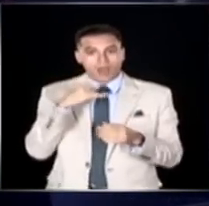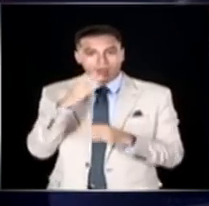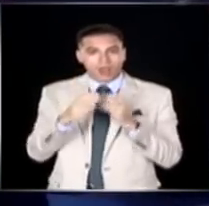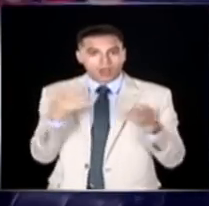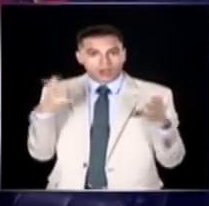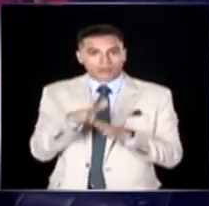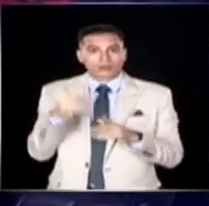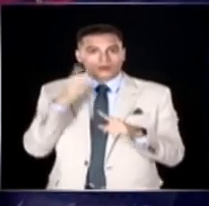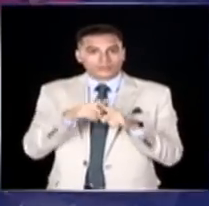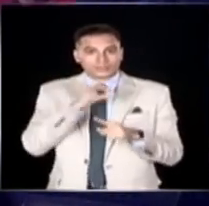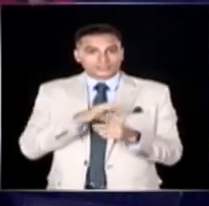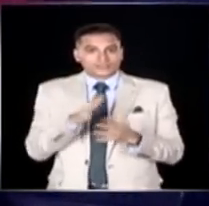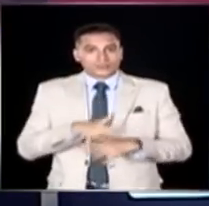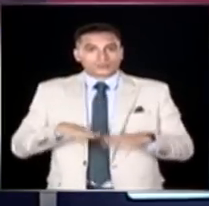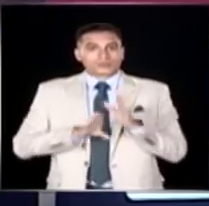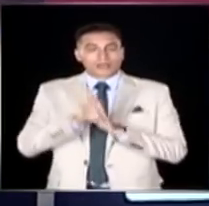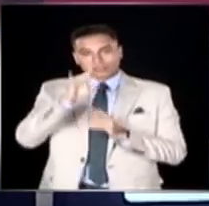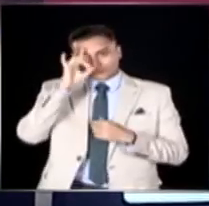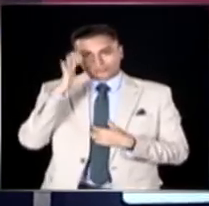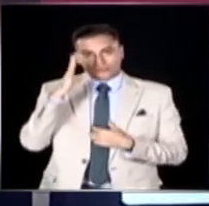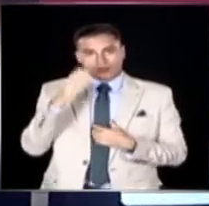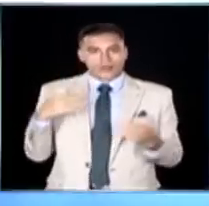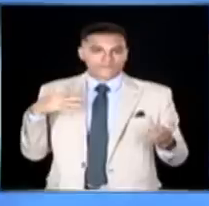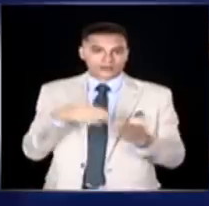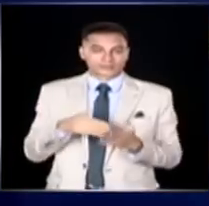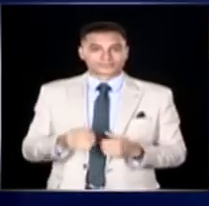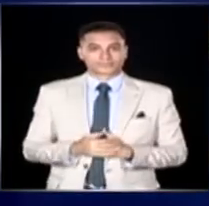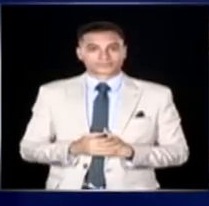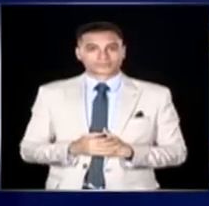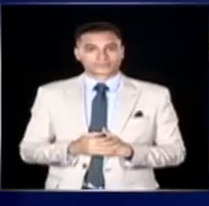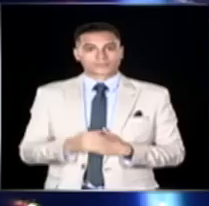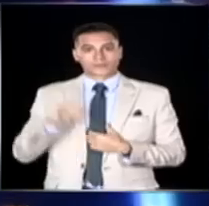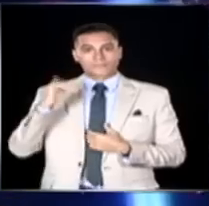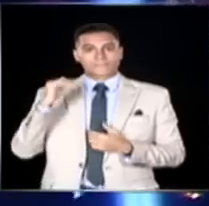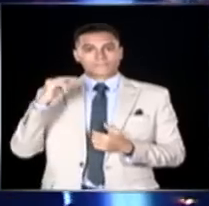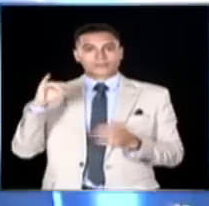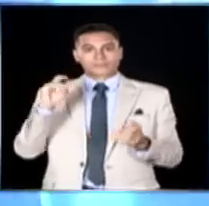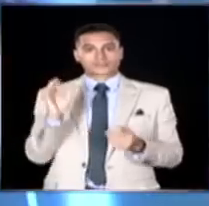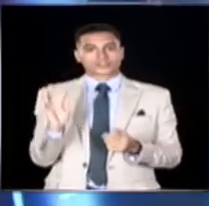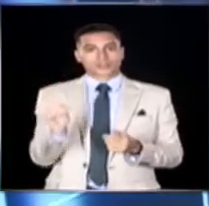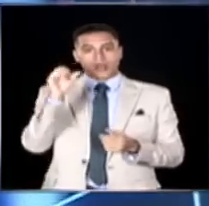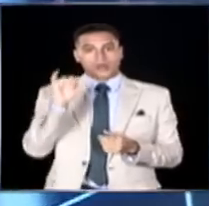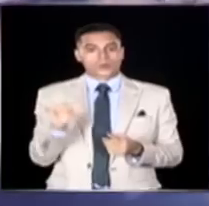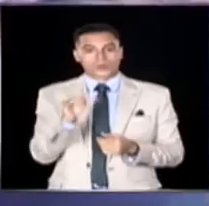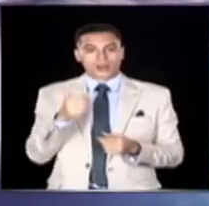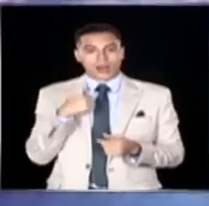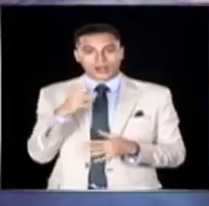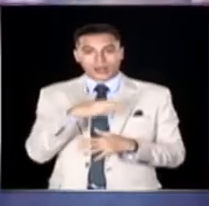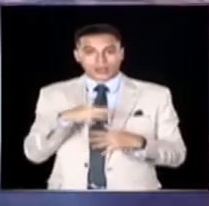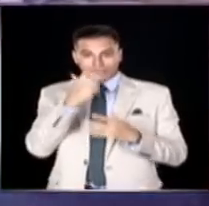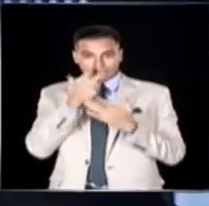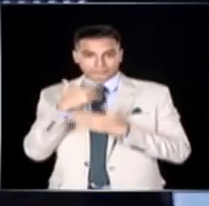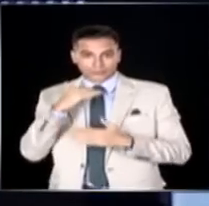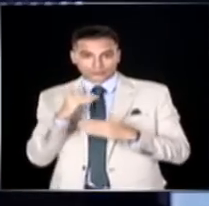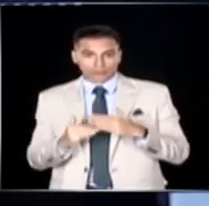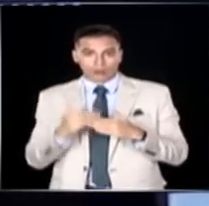احنا نوصل لدور 16 ونعدي ان شاء الله بعد كده لحد ما نوصل لدور النهائي. محمد منشاوي. انا بتابع البرنامج وانا صغير،